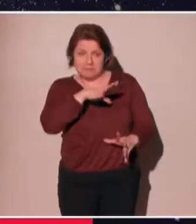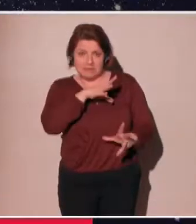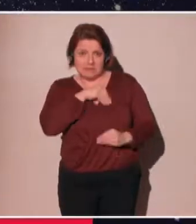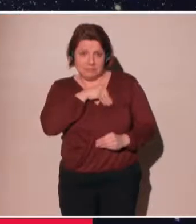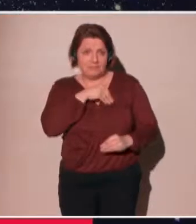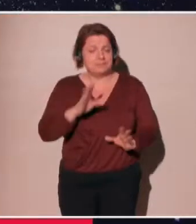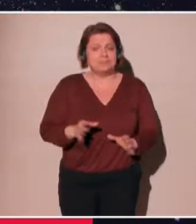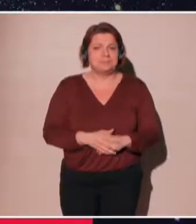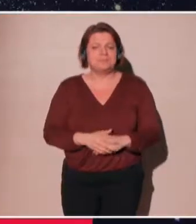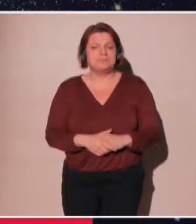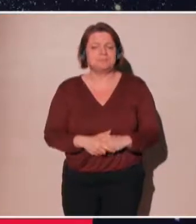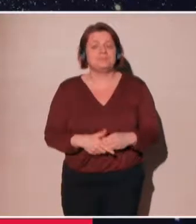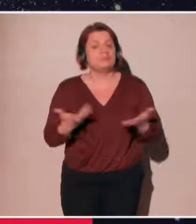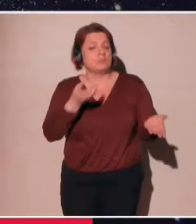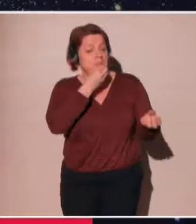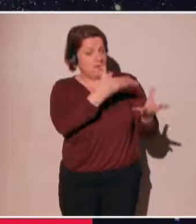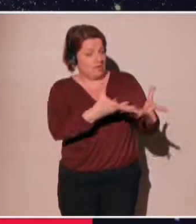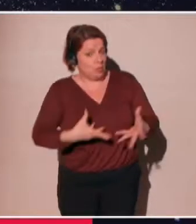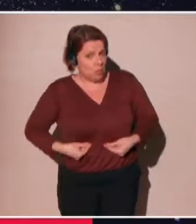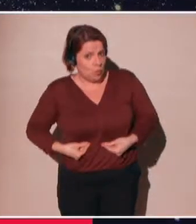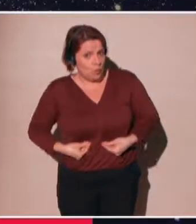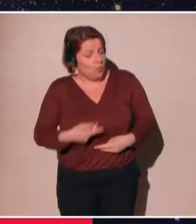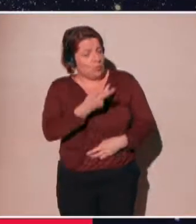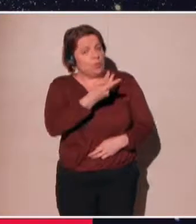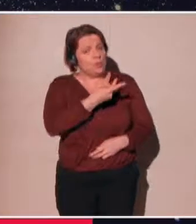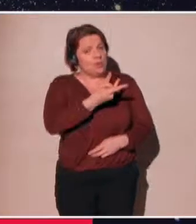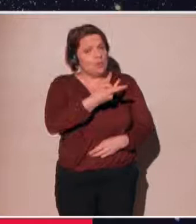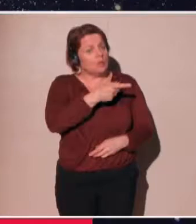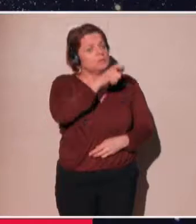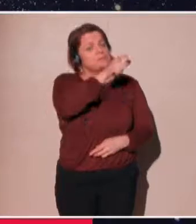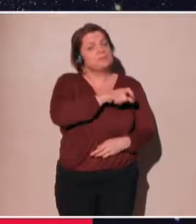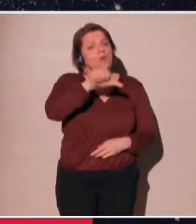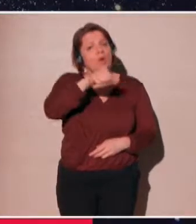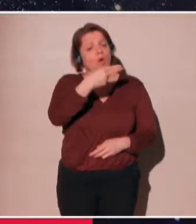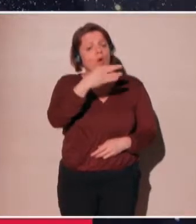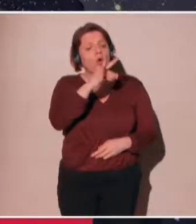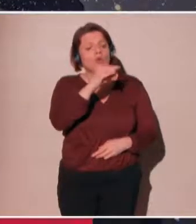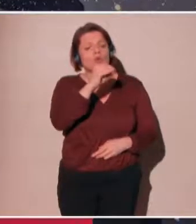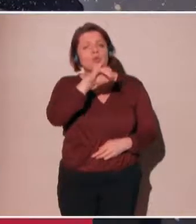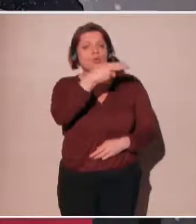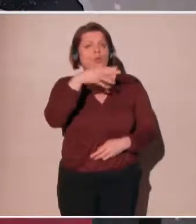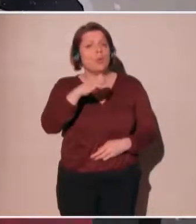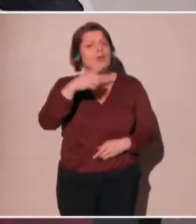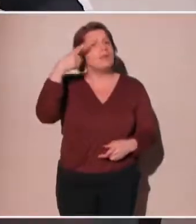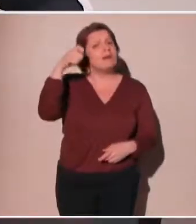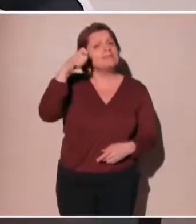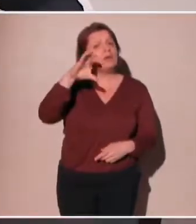So, Bienvenue, Sam, Antoine. Antoine, vous êtes le président du CNRS et